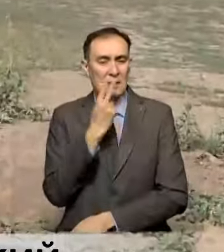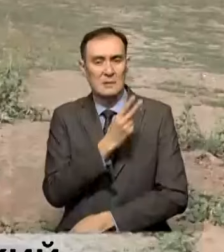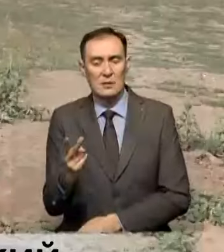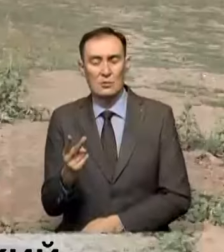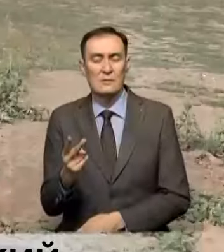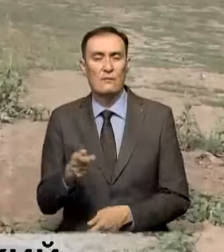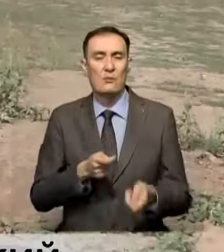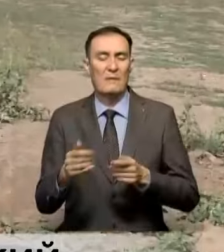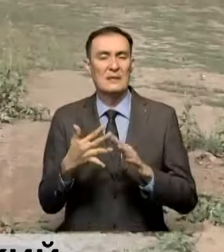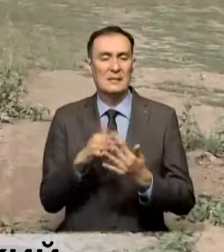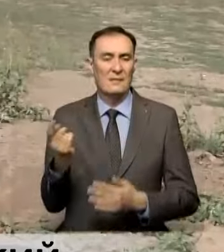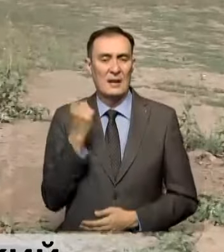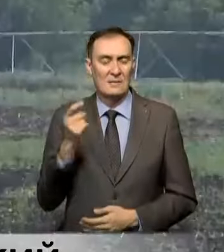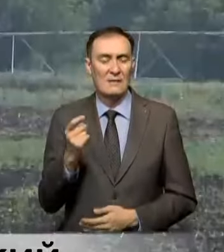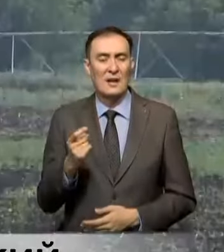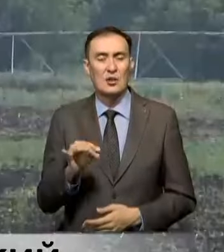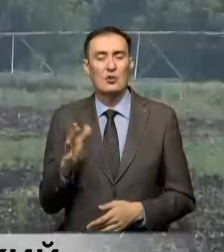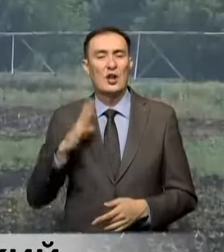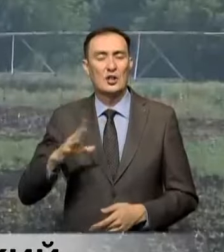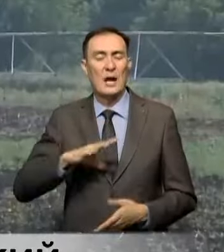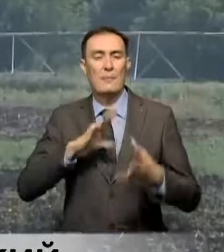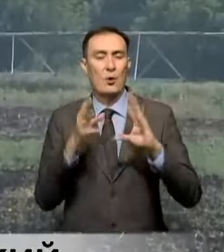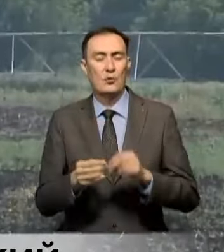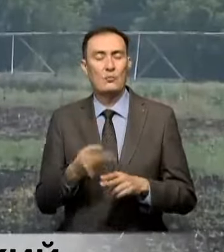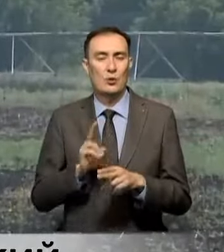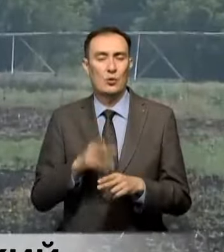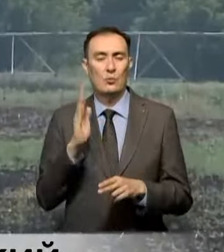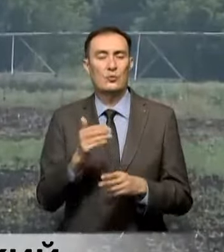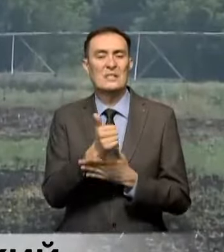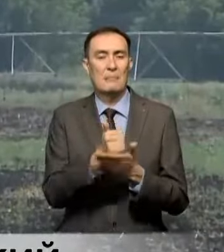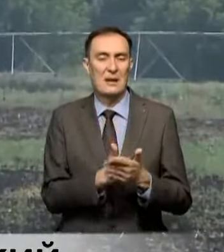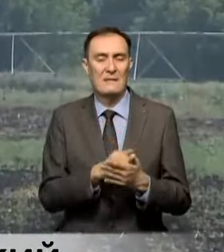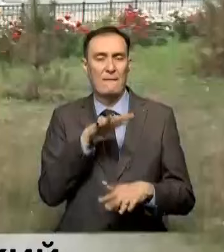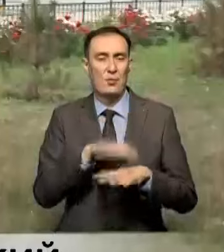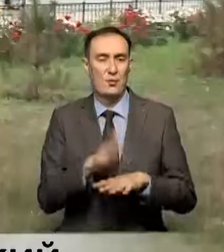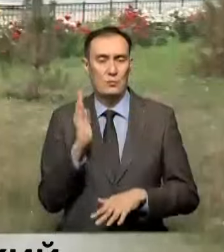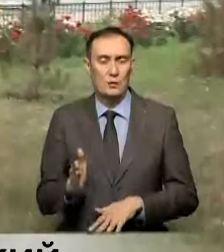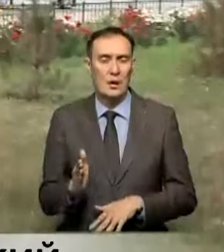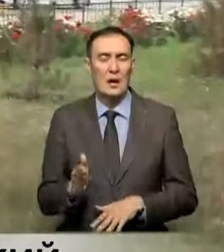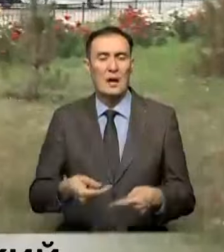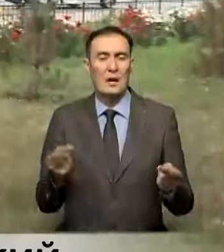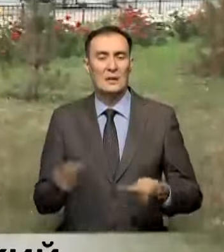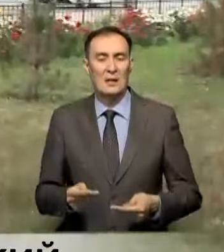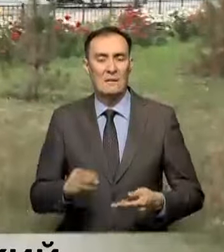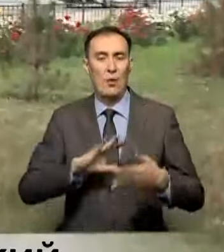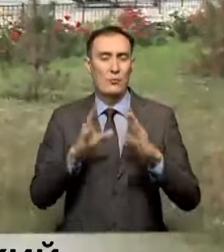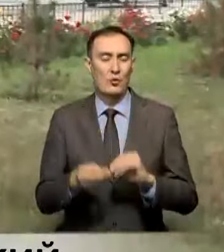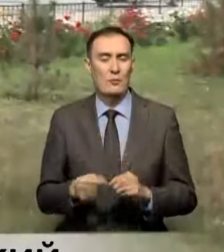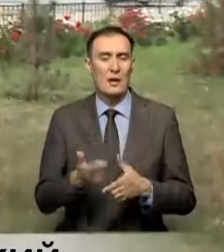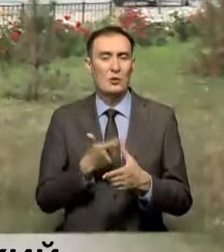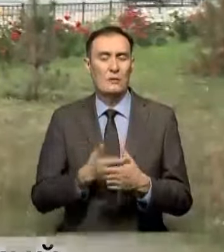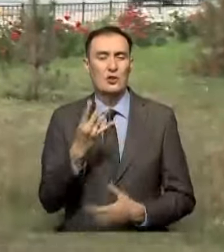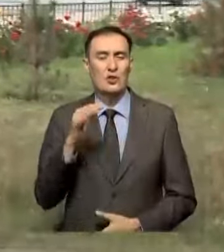В управлении сельского хозяйства уже назвали ожидаемые объемы, которые пополнят запасы Ставфонда. Контракты в объеме